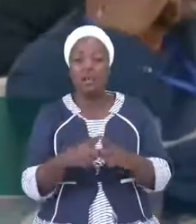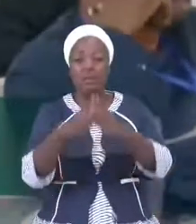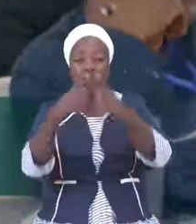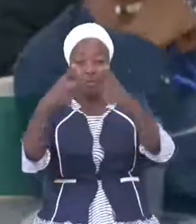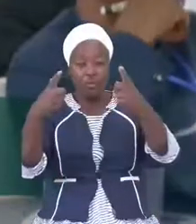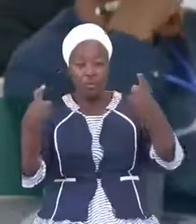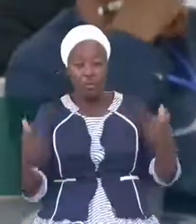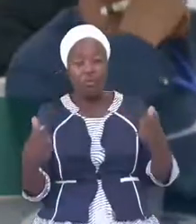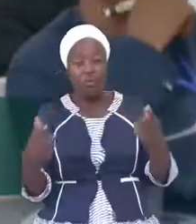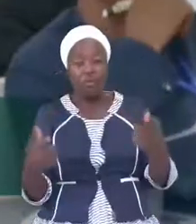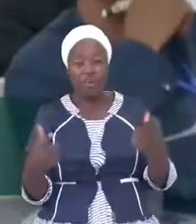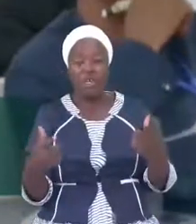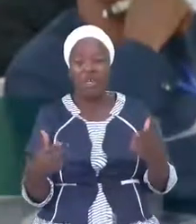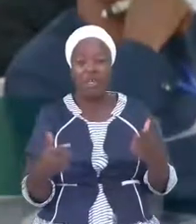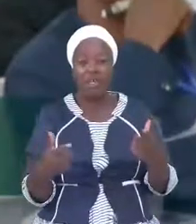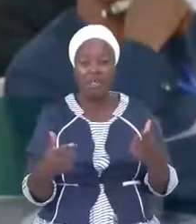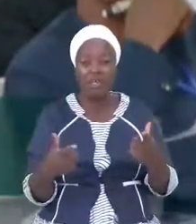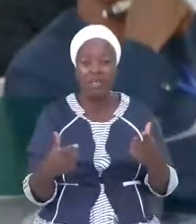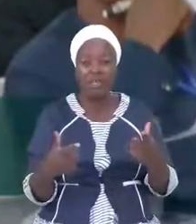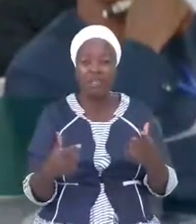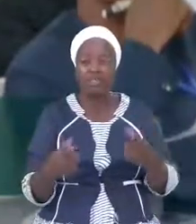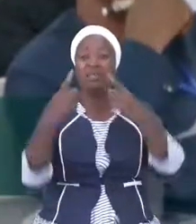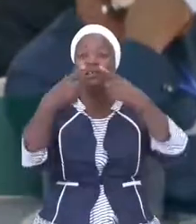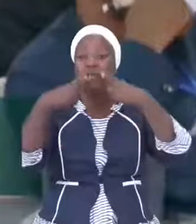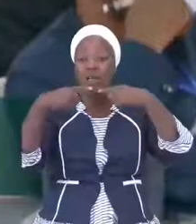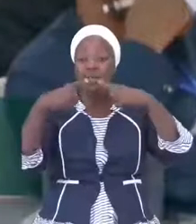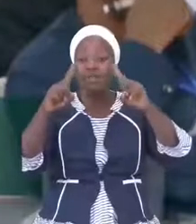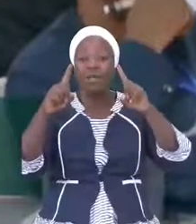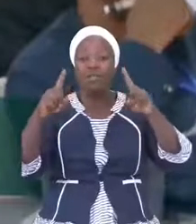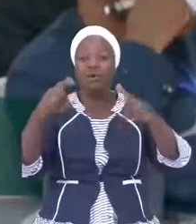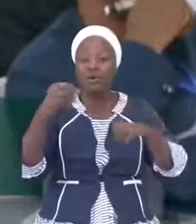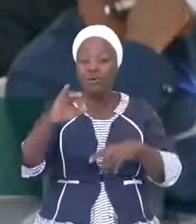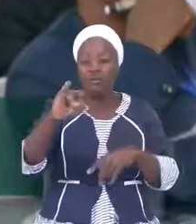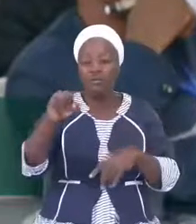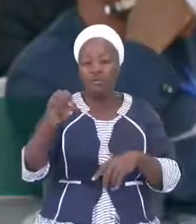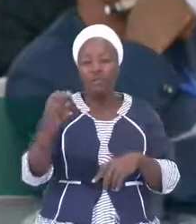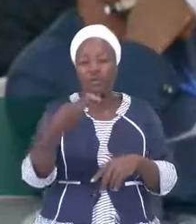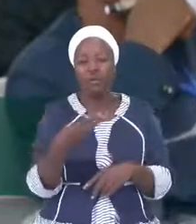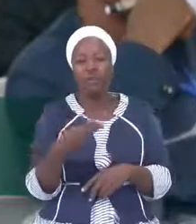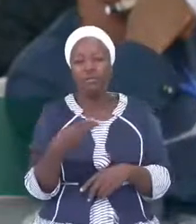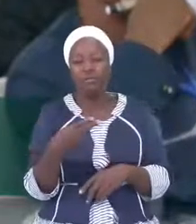voir le premier point ici, la grande réclamation de Jonas réaffirmée.